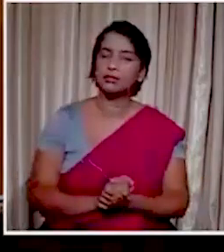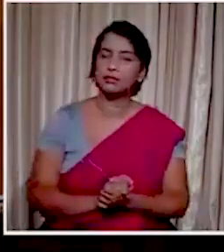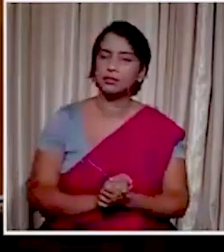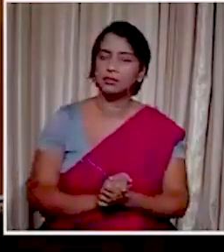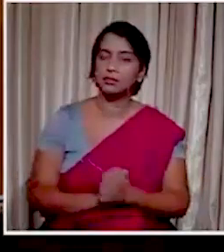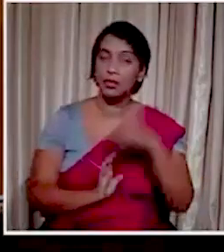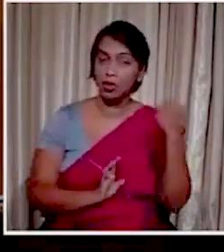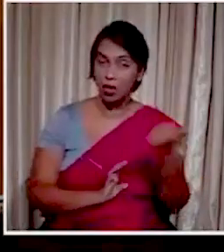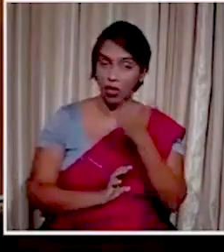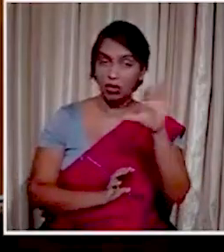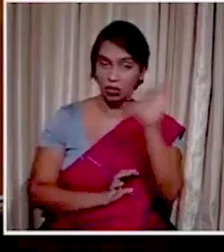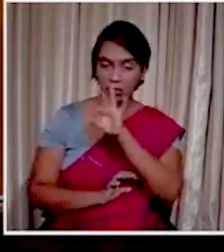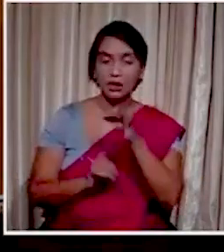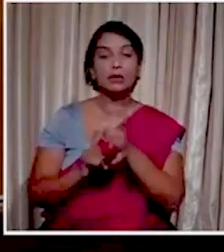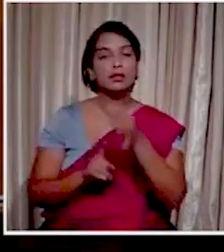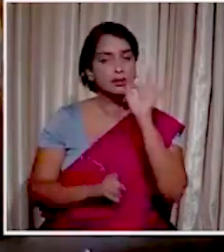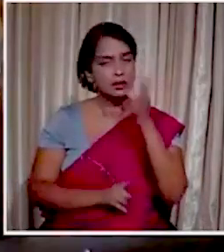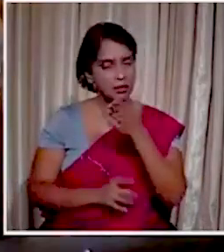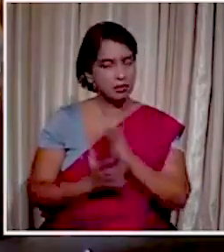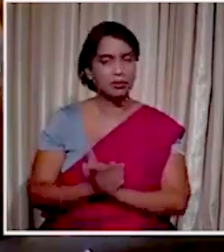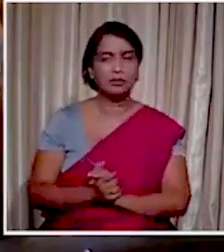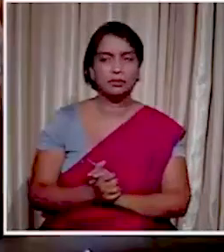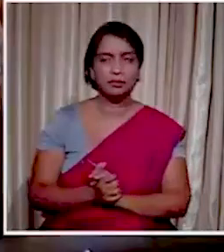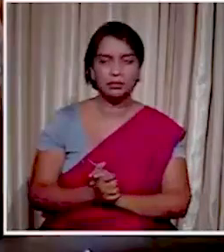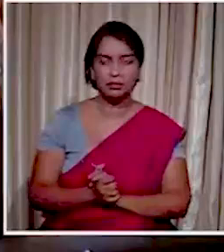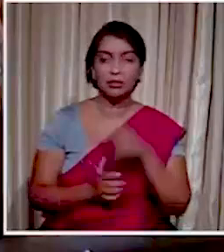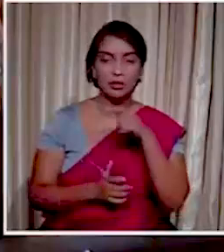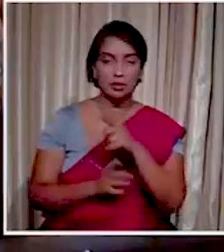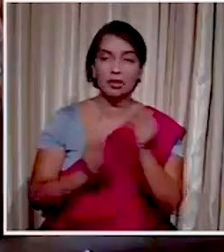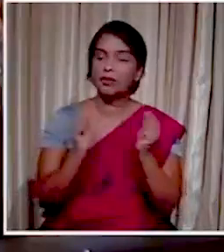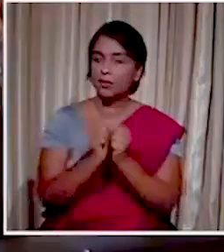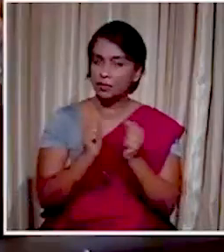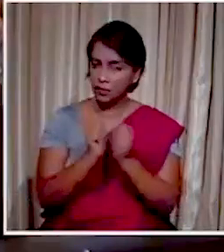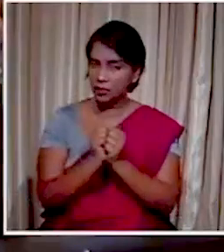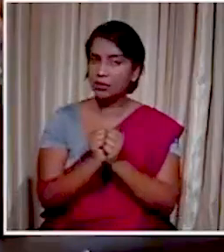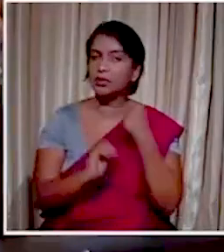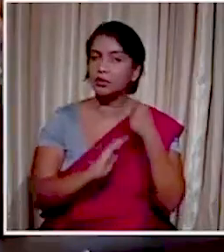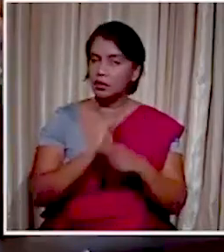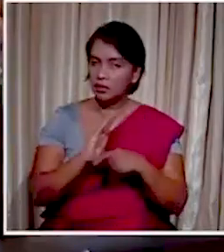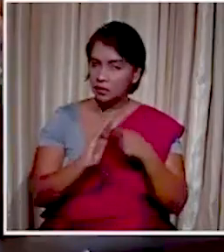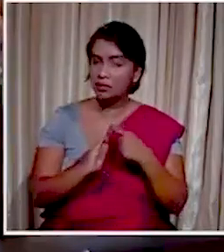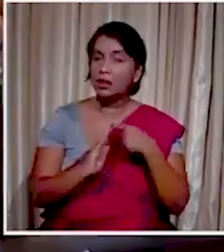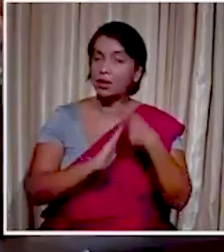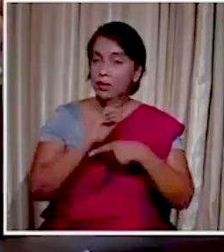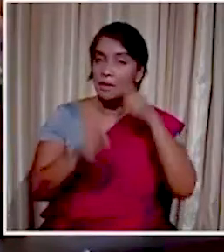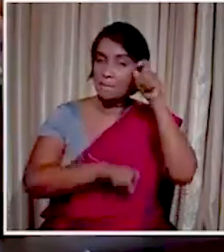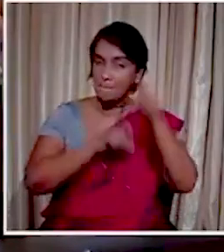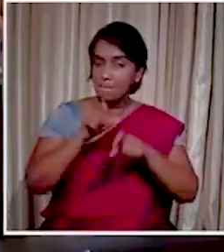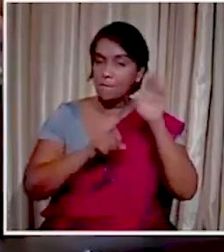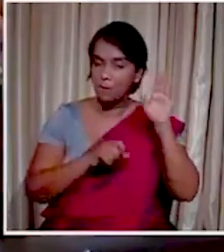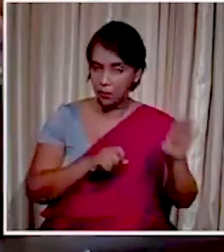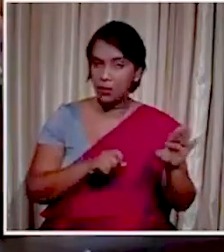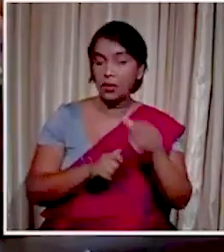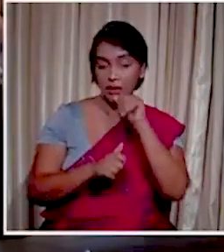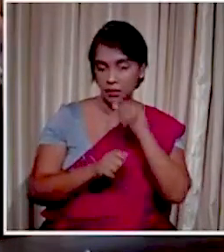अभिनवीन तोरा पत्करगत जनाधिपत माट इतुमगे कार्यान रटात रटे जनता वेनुविनु